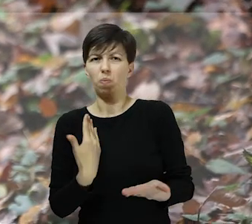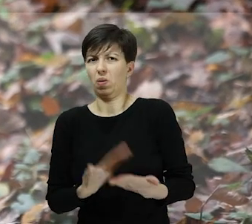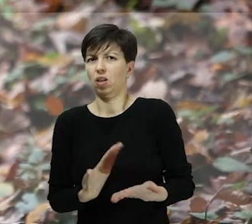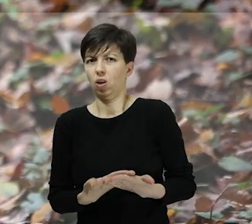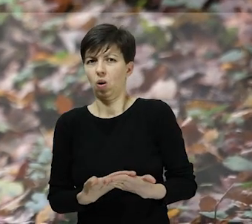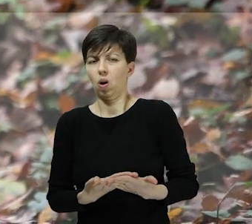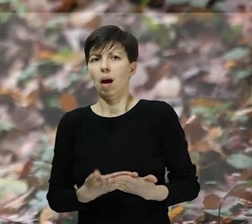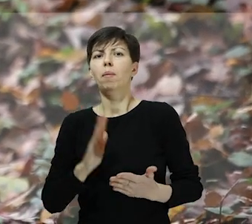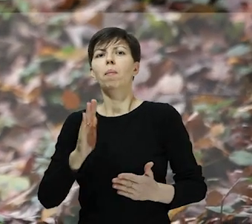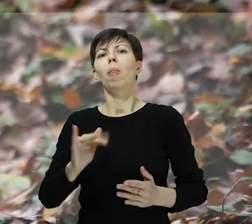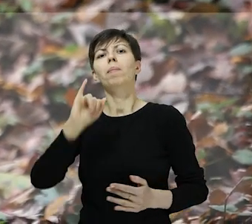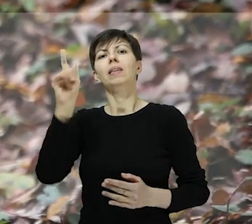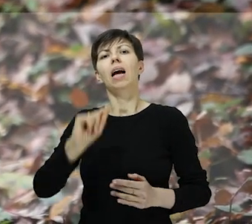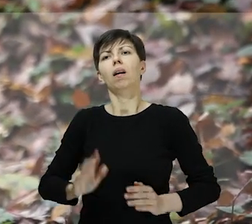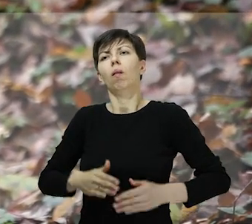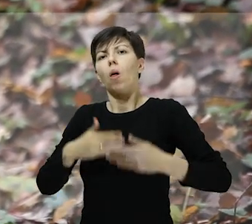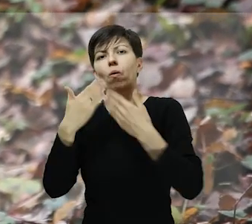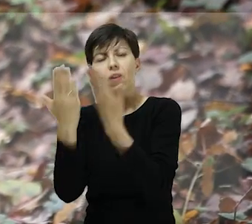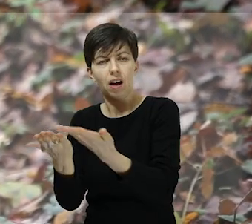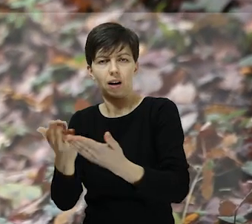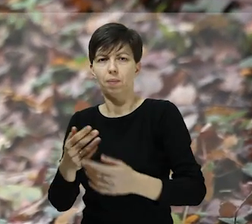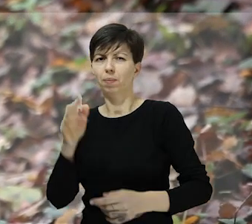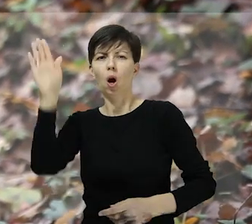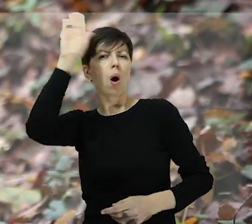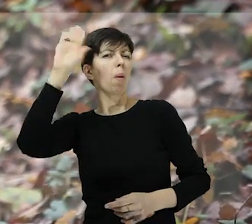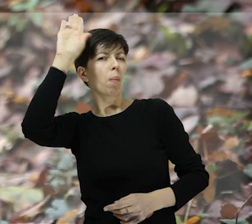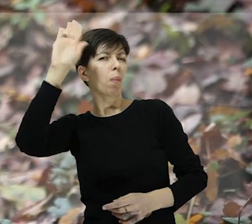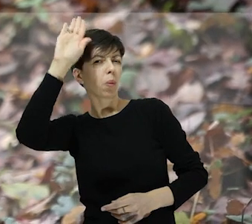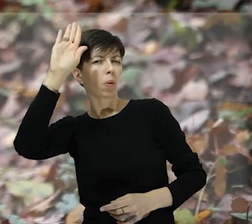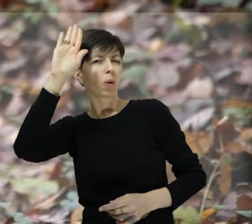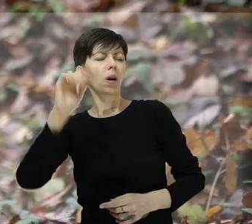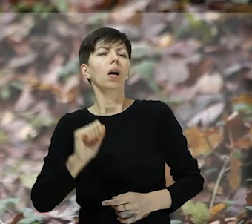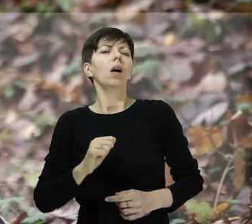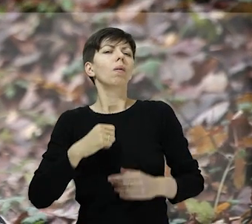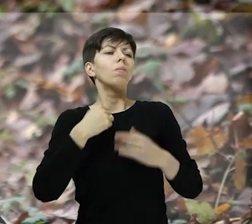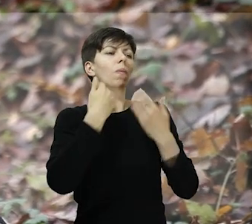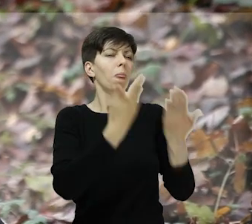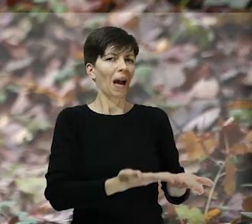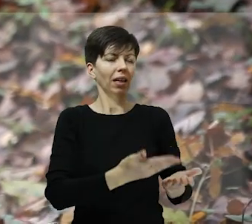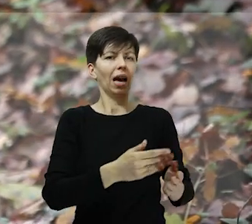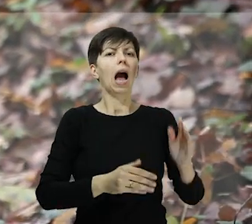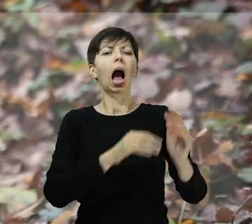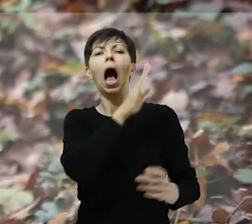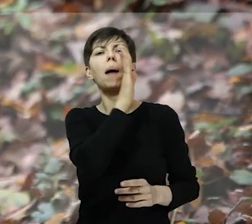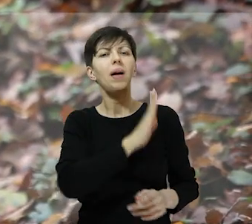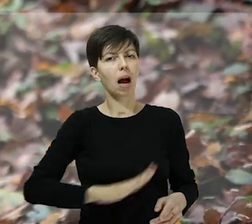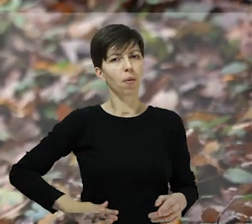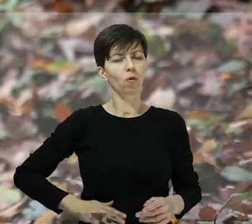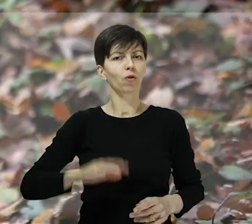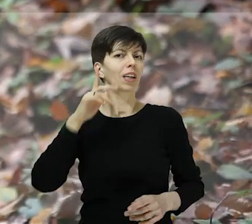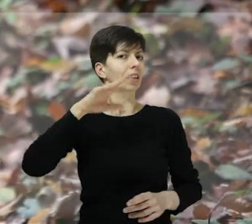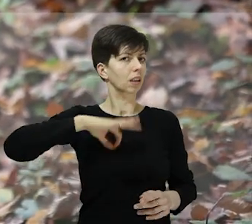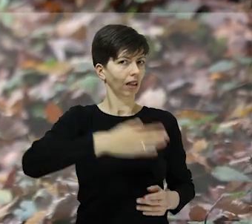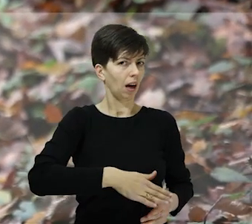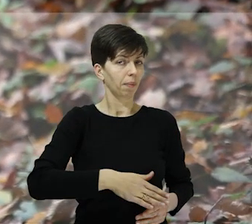to, żeby został złożony w ofierze. Kiedy Bóg spełnia największe marzenie Abrahama o tym, żeby